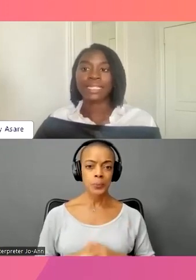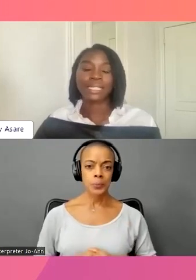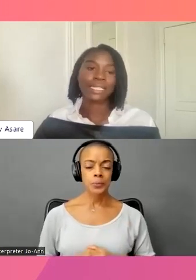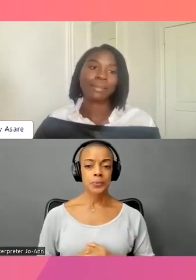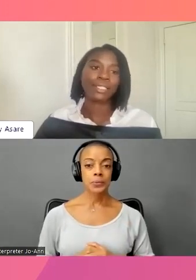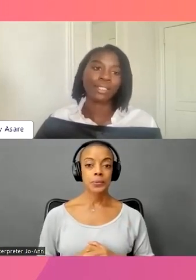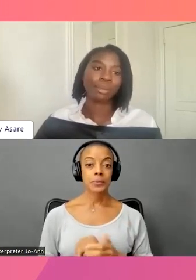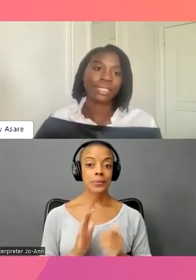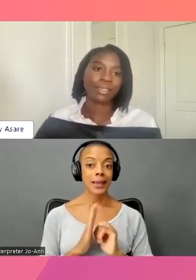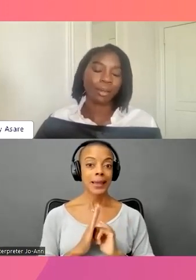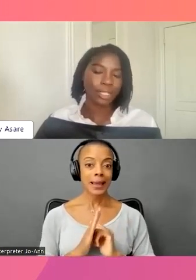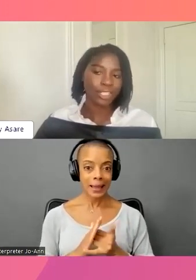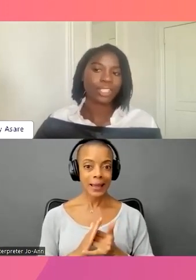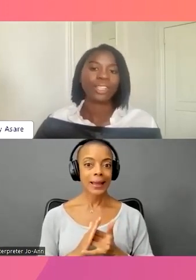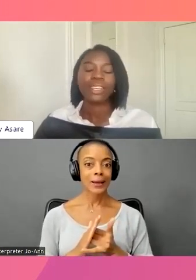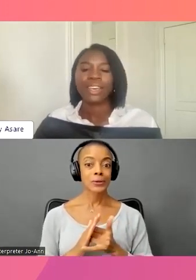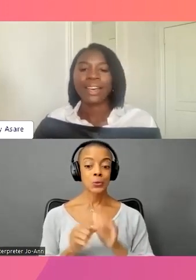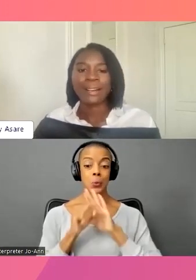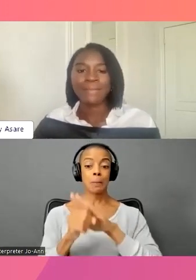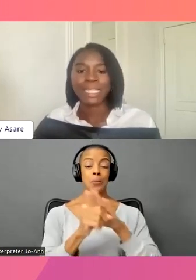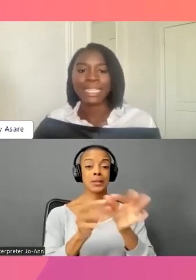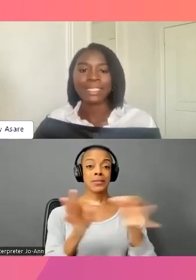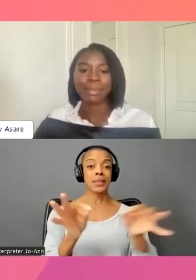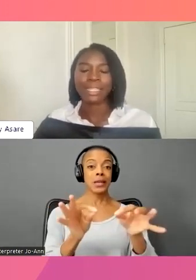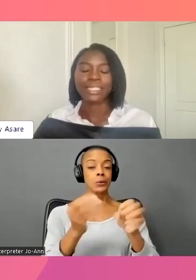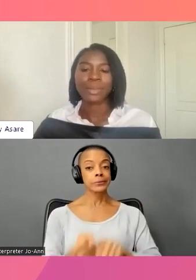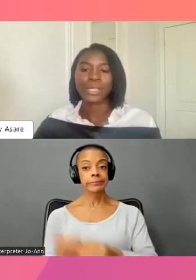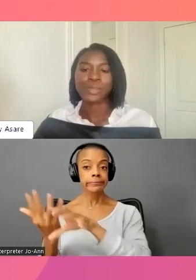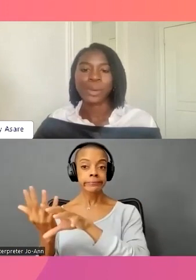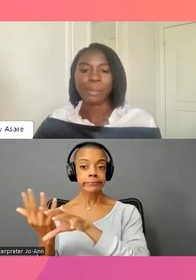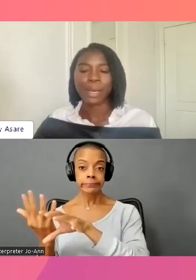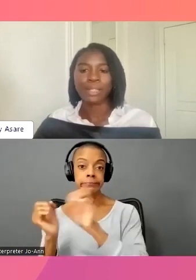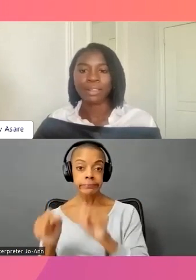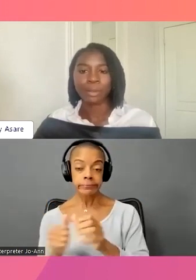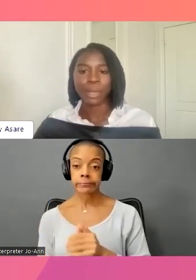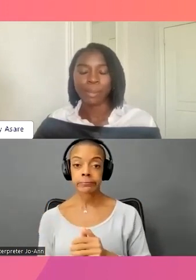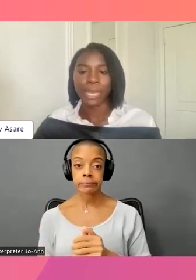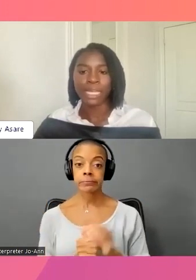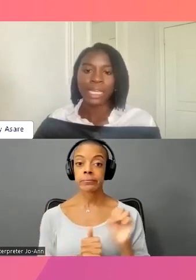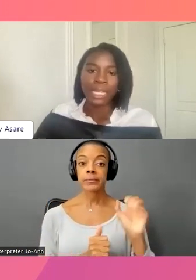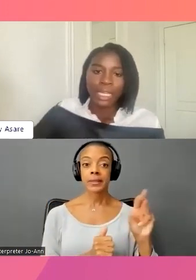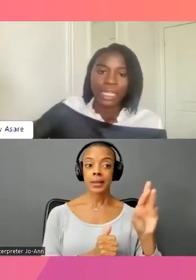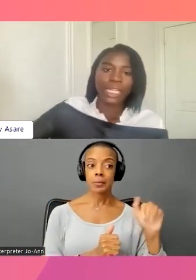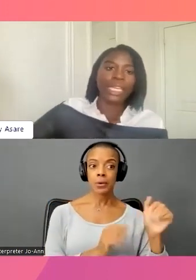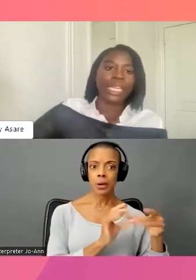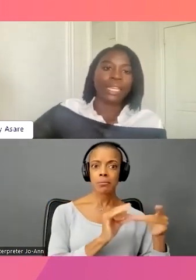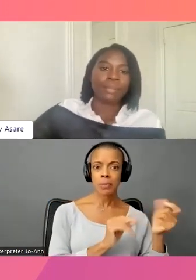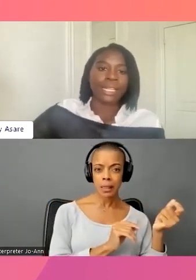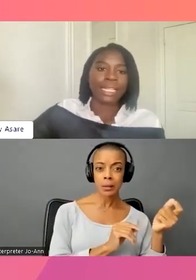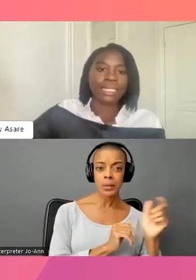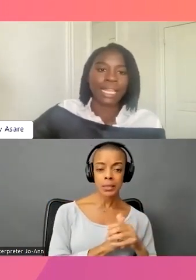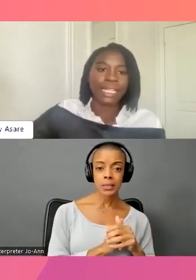pour pouvoir fournir un appui. Et pour cela, il faut démanteler le langage de l'oppression.